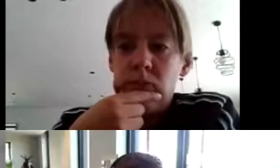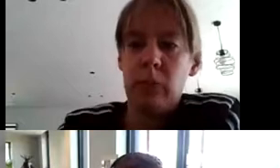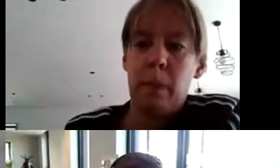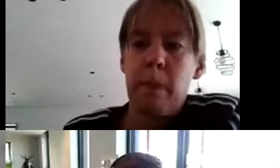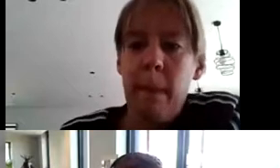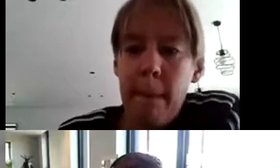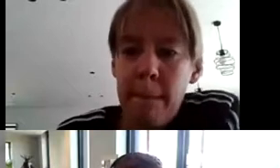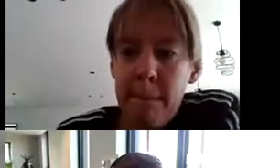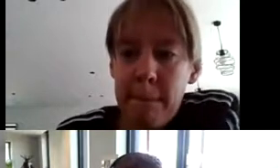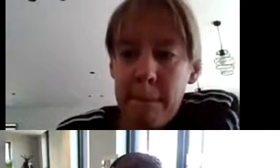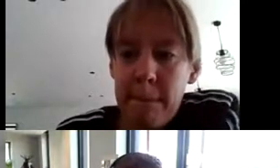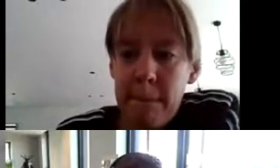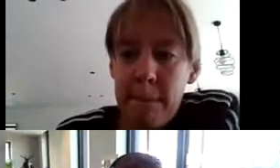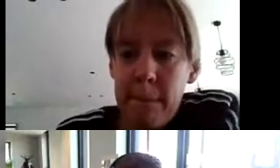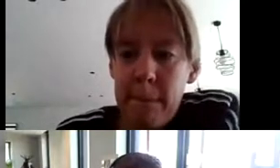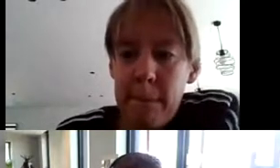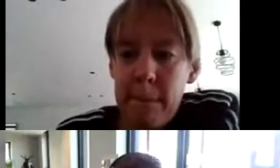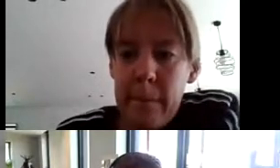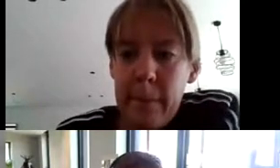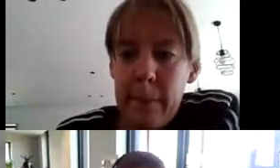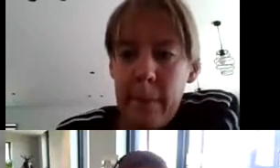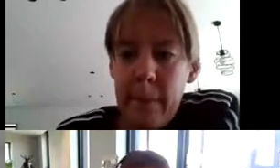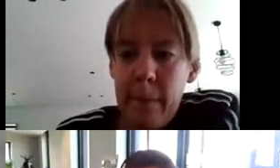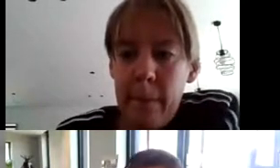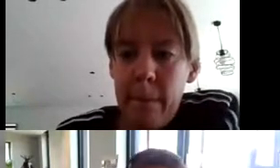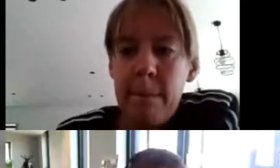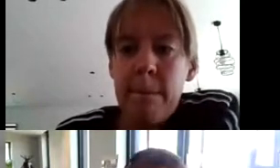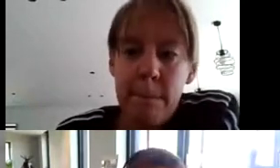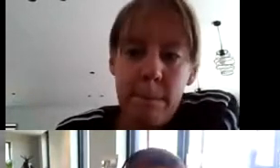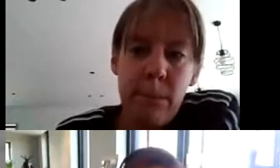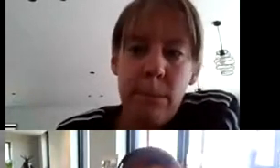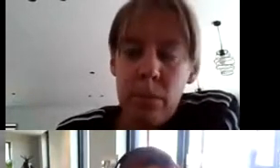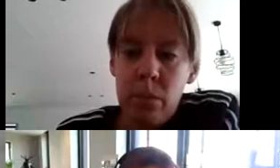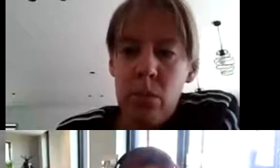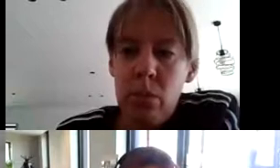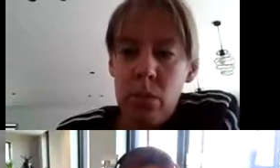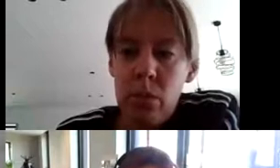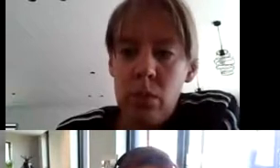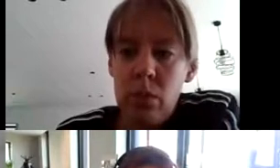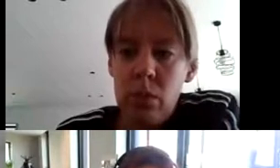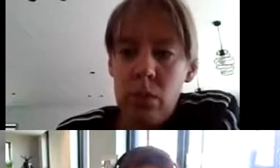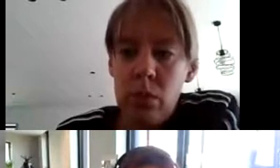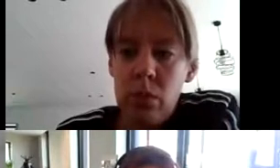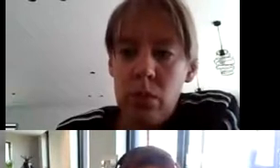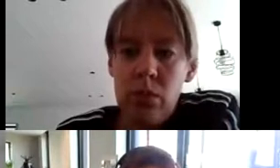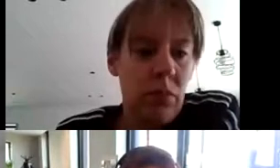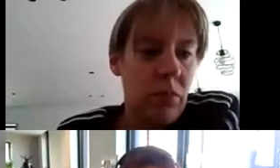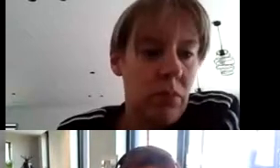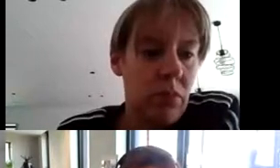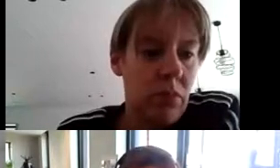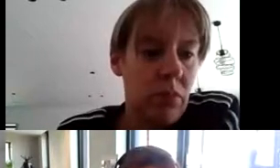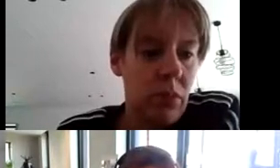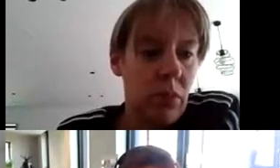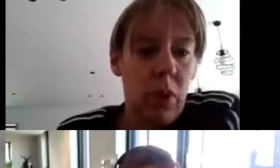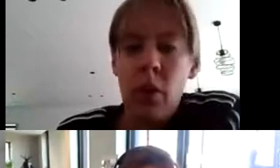op aan het antwoorden zijn. En Caroline doet dit niet vanwege de bubbels. Ik vermoed vrij veel speelpleinen. Hoe doen jullie het, Mieke, in